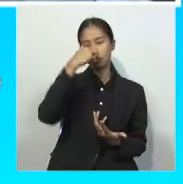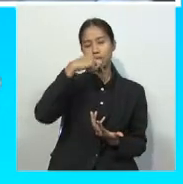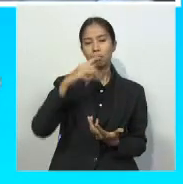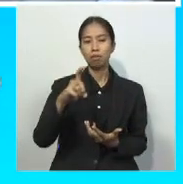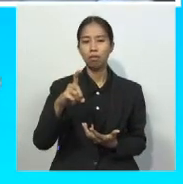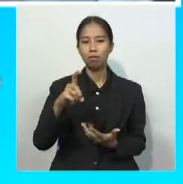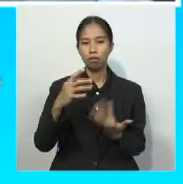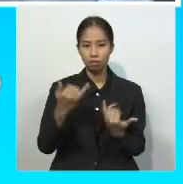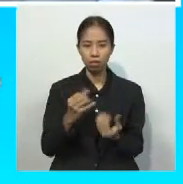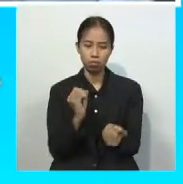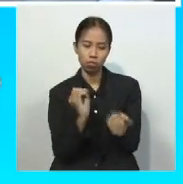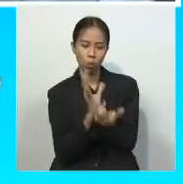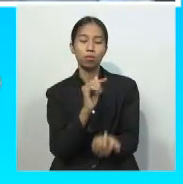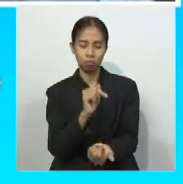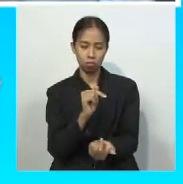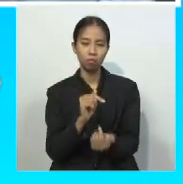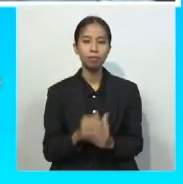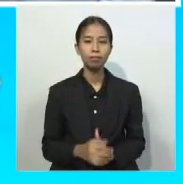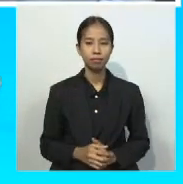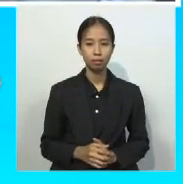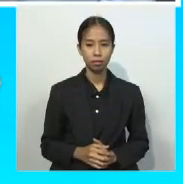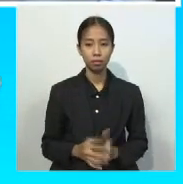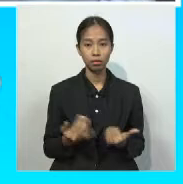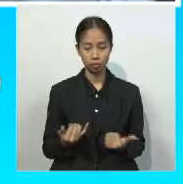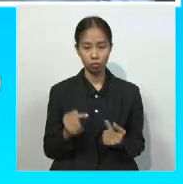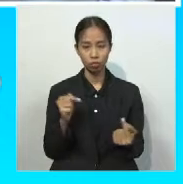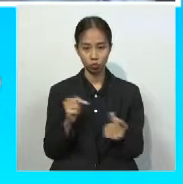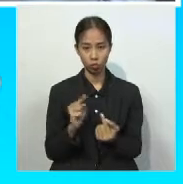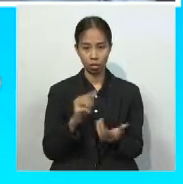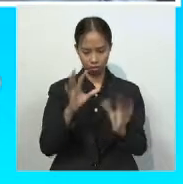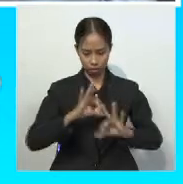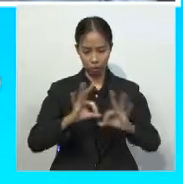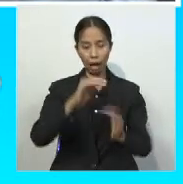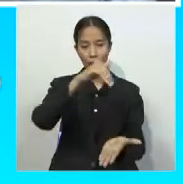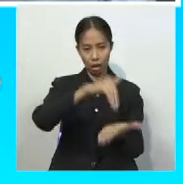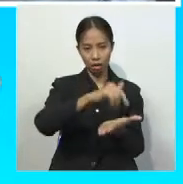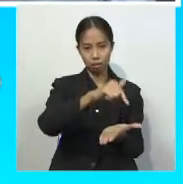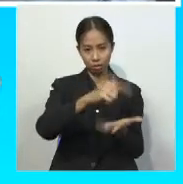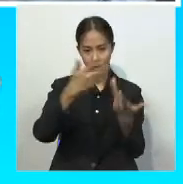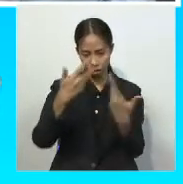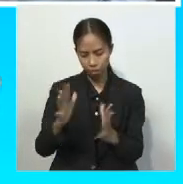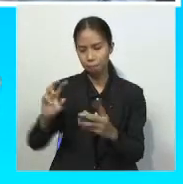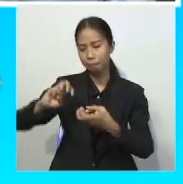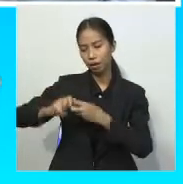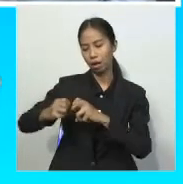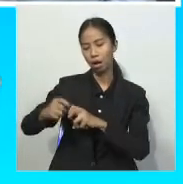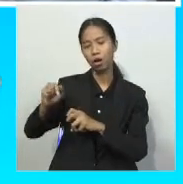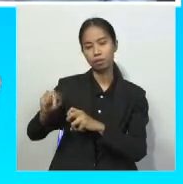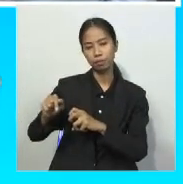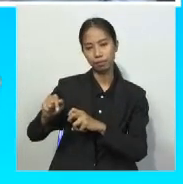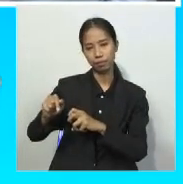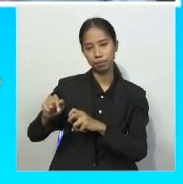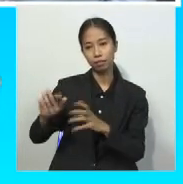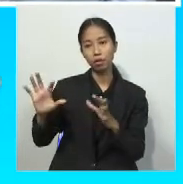ล่านี้ก็จะทำให้อาการที่เขาไปอยู่เนี่ยมันรุนแรงมากขึ้นได้อันนี้คือส่วนหลักนะฮะอีกส่วนนึงคือปัญหาเรื่องของ ของ